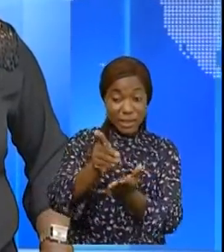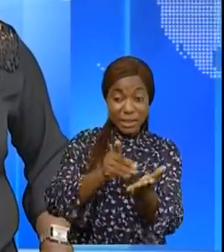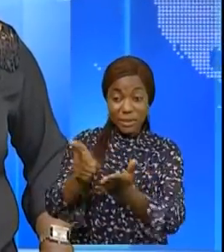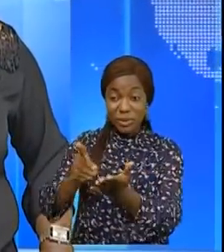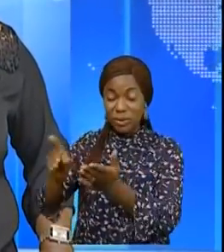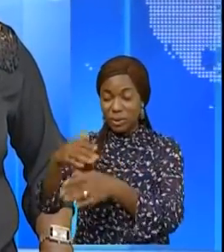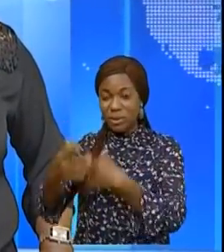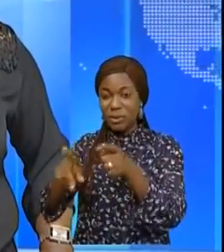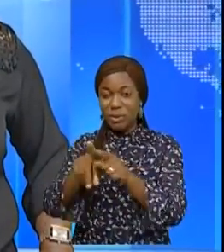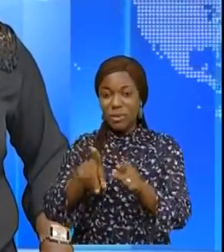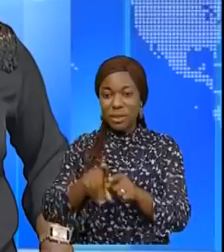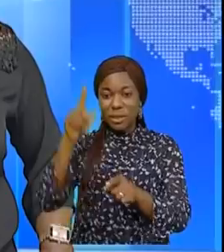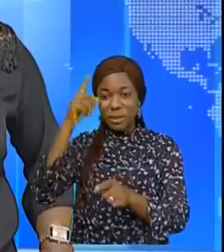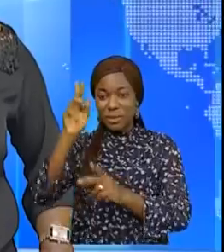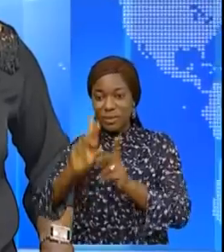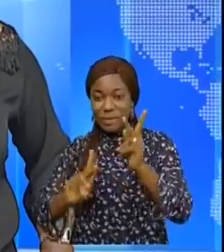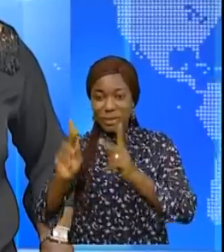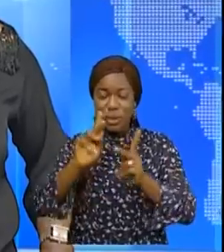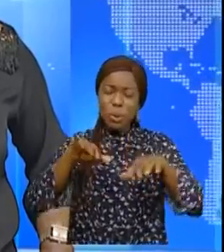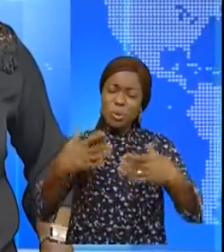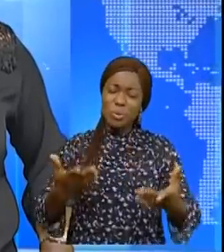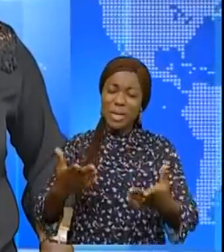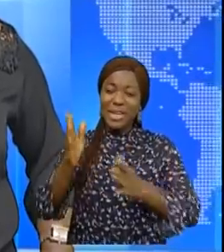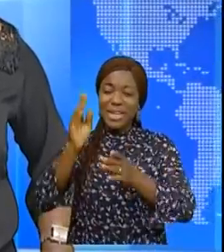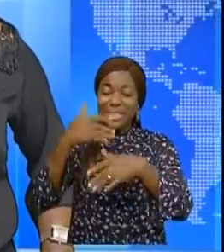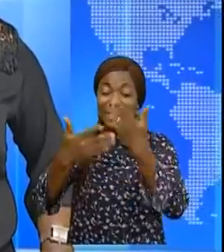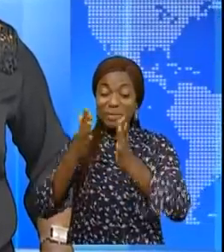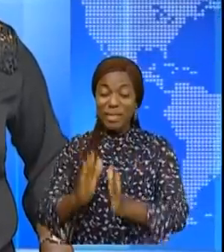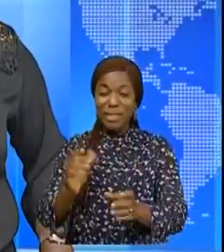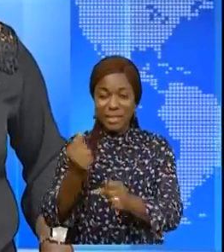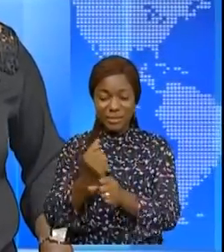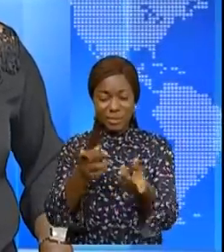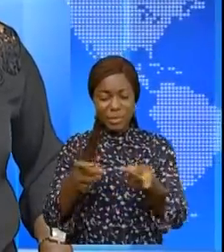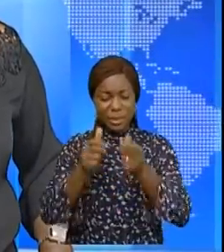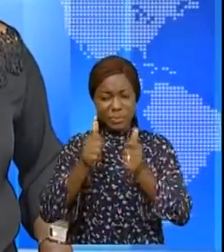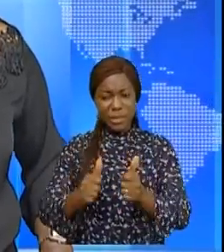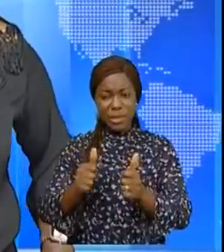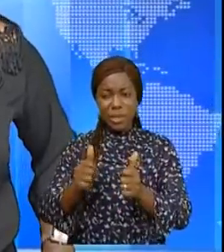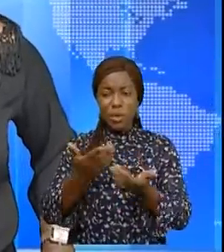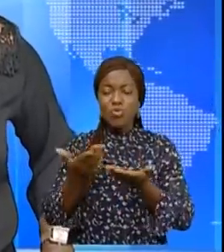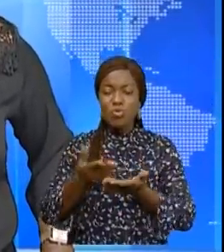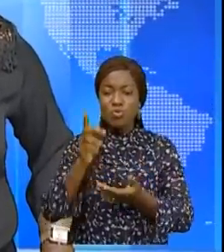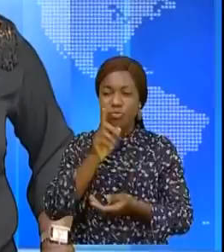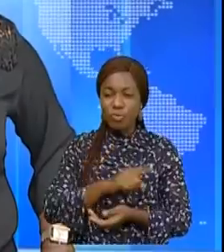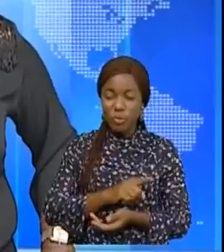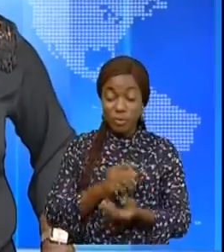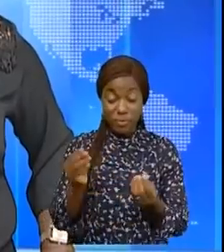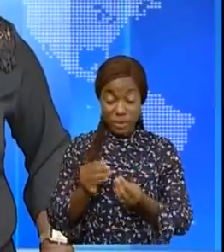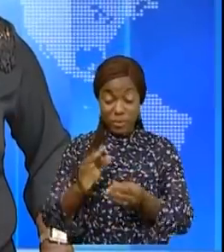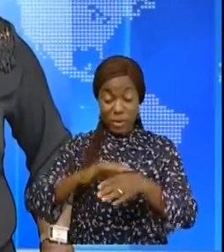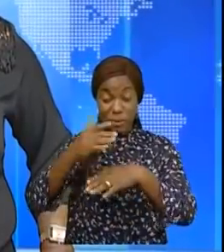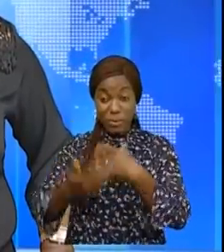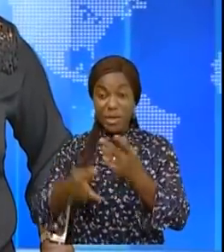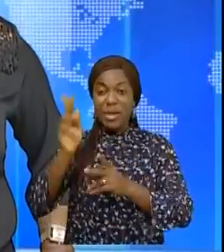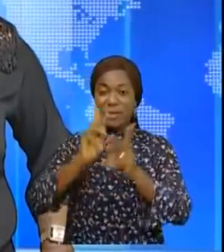Elle était partie se rendre compte des conditions du travail des agents et cadres du dit ministère. Après sa visite